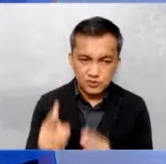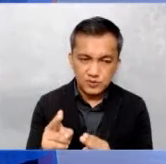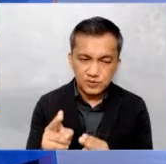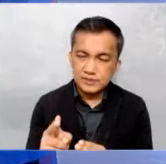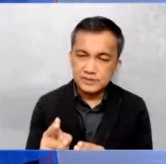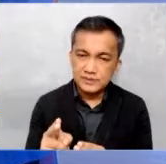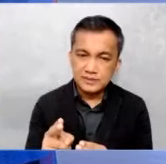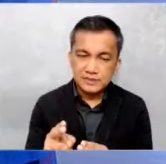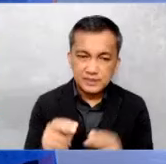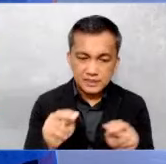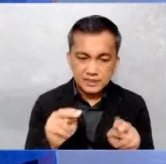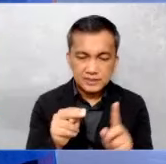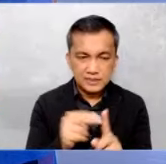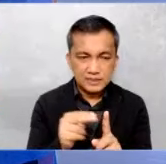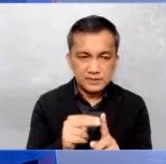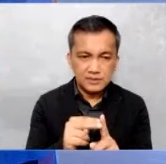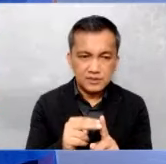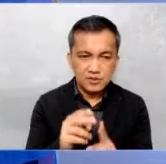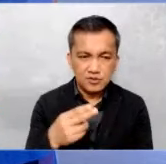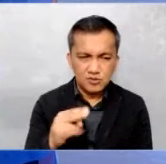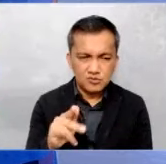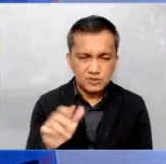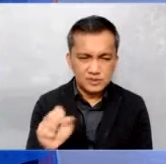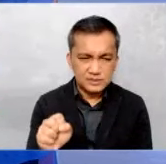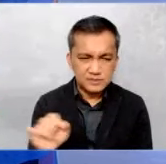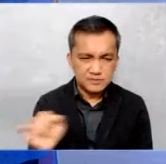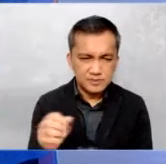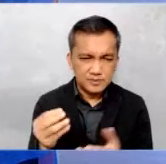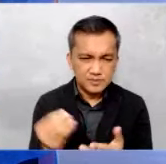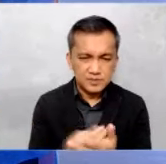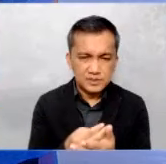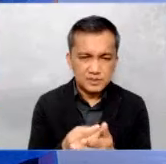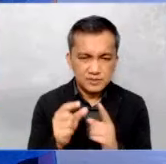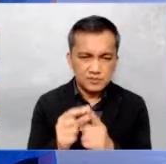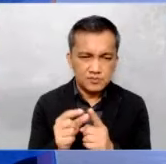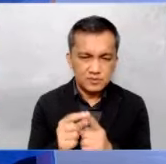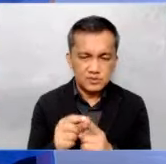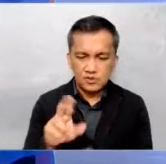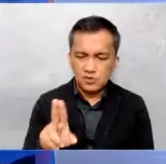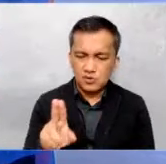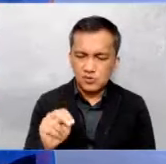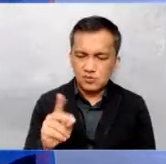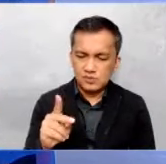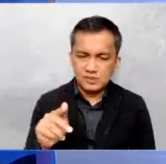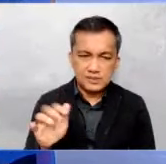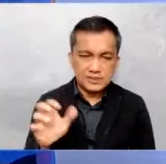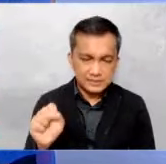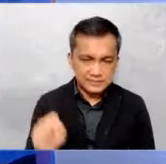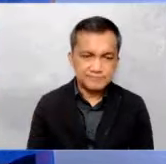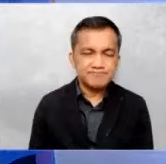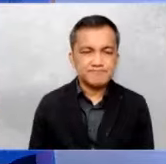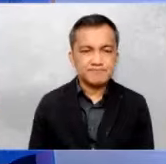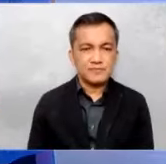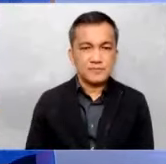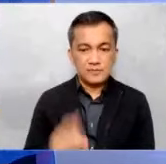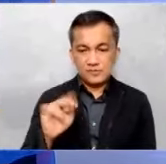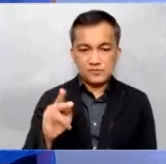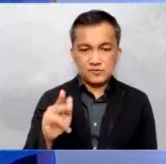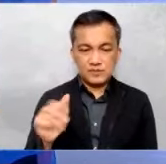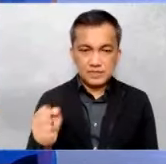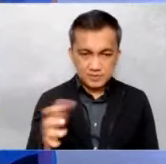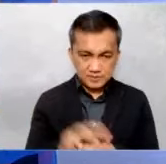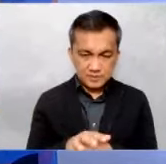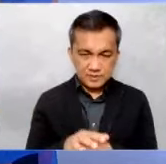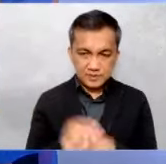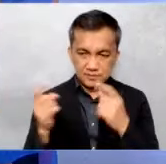ay honras. Sounds like iyong modernong term nating undas. Pero itong mismong undas, pinaghalong pagdiriwang na ito